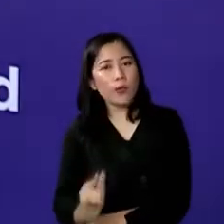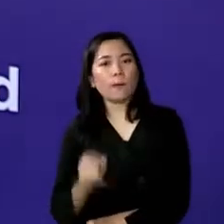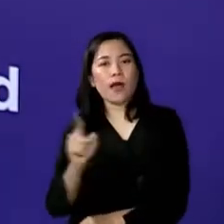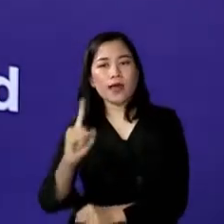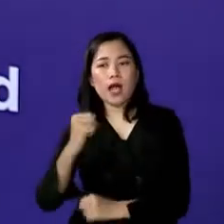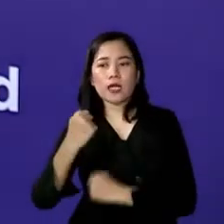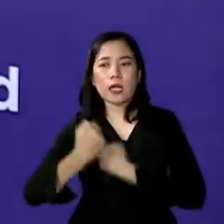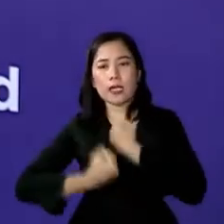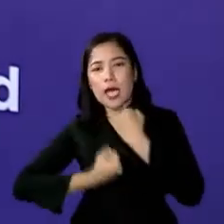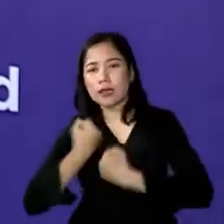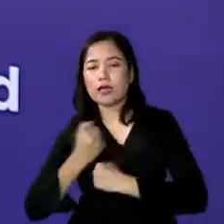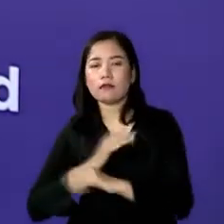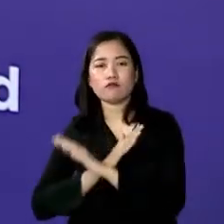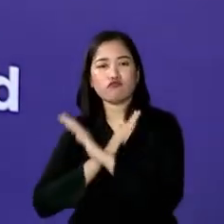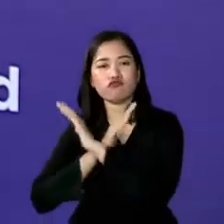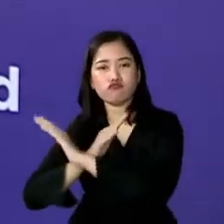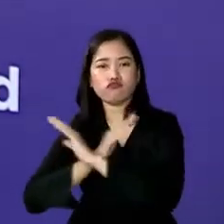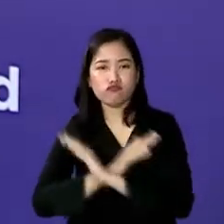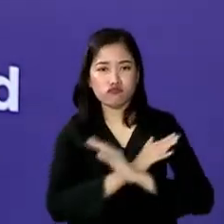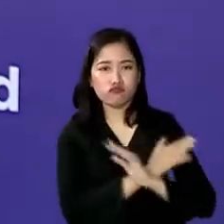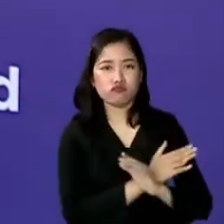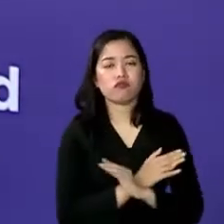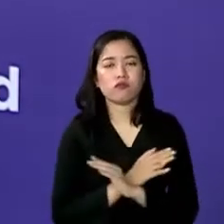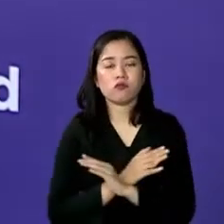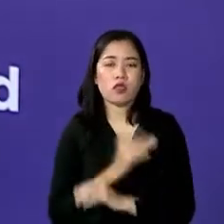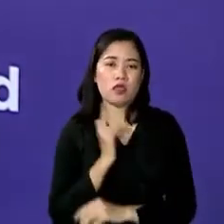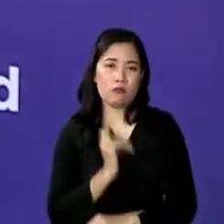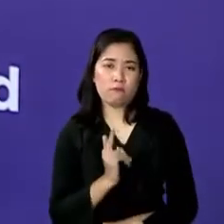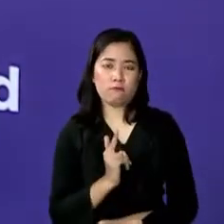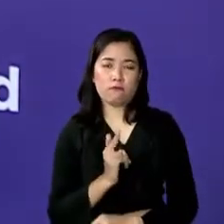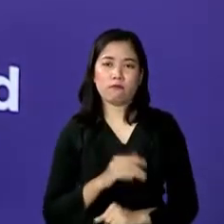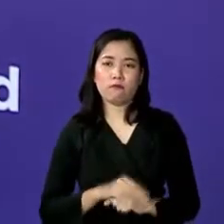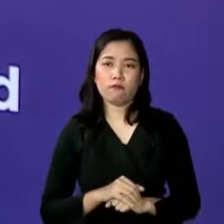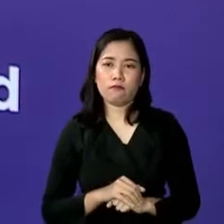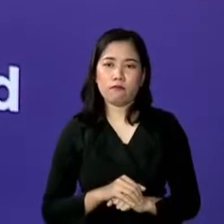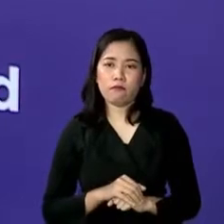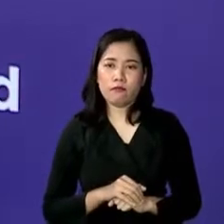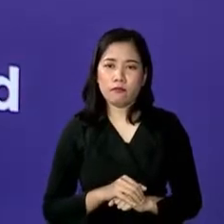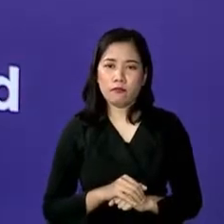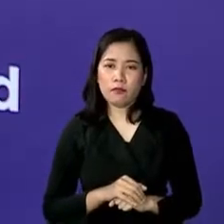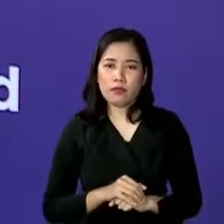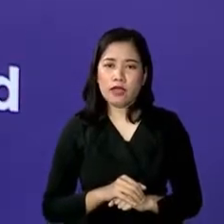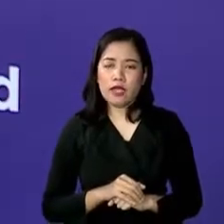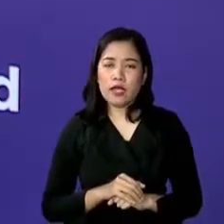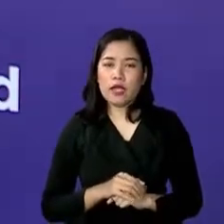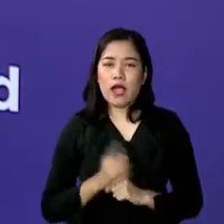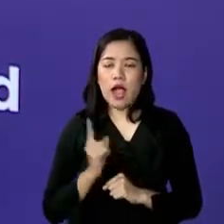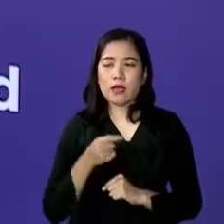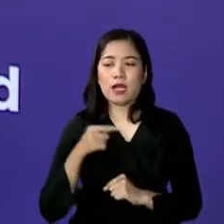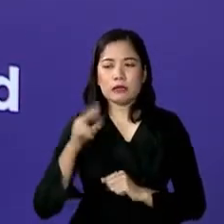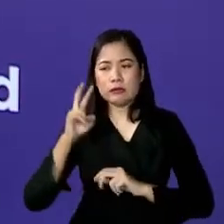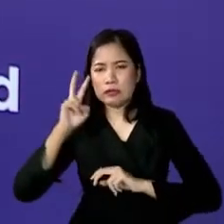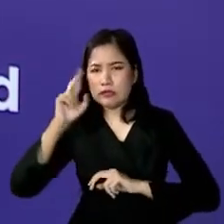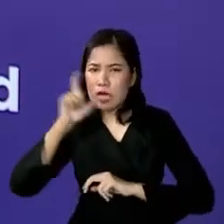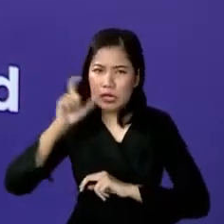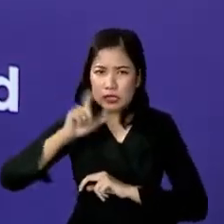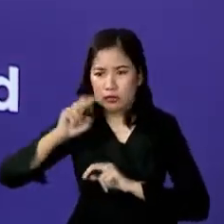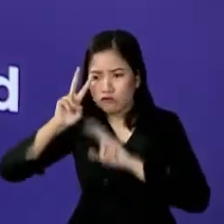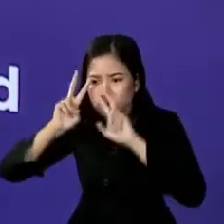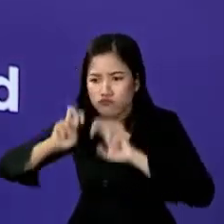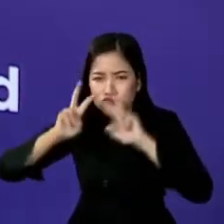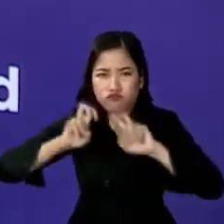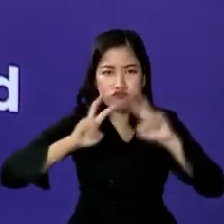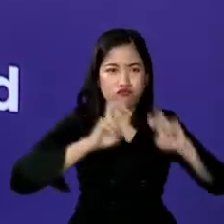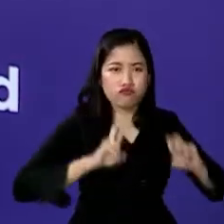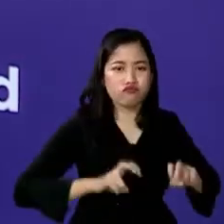kegiatan-kegiatan surveilens Elisa Ria terus oke aktivis finding menemukan kasus sebanyak-banyaknya